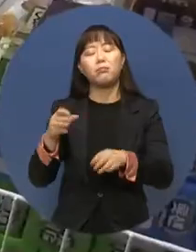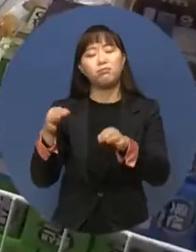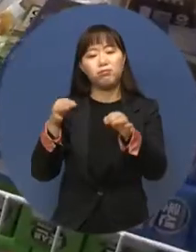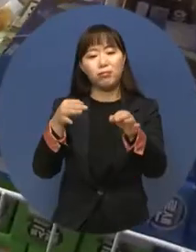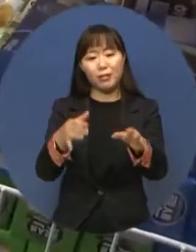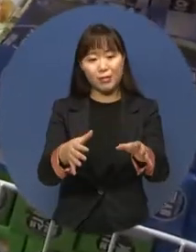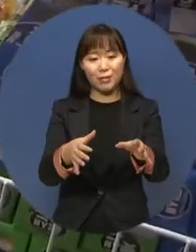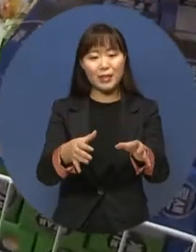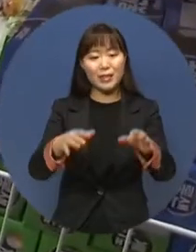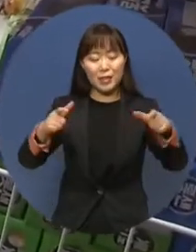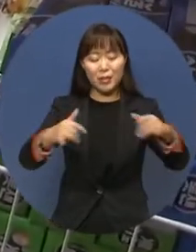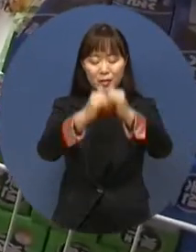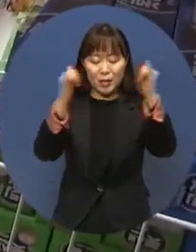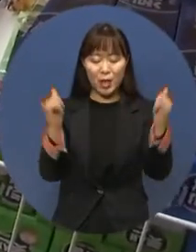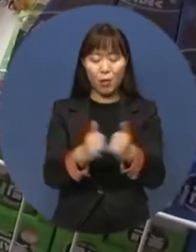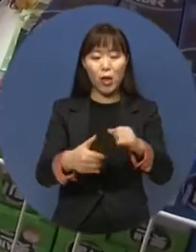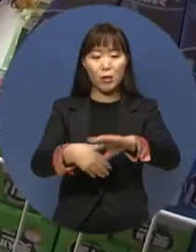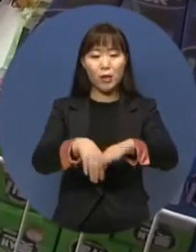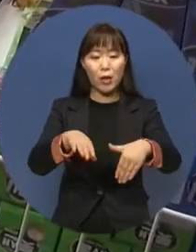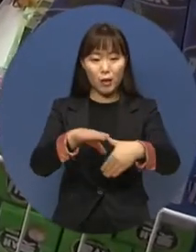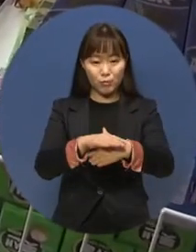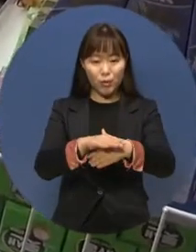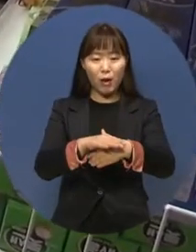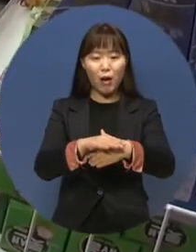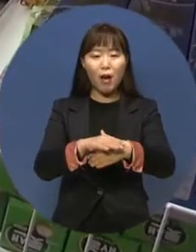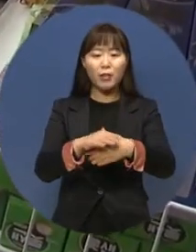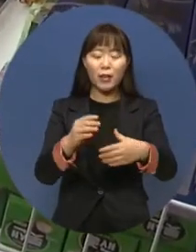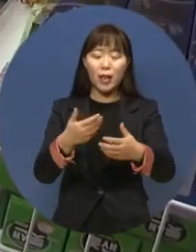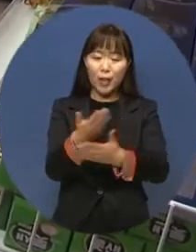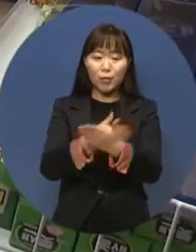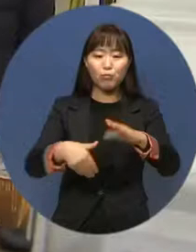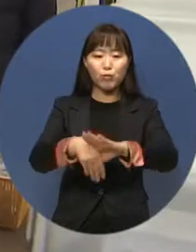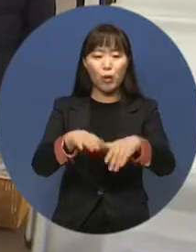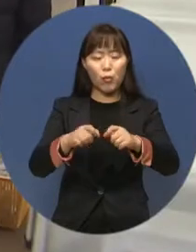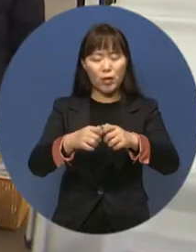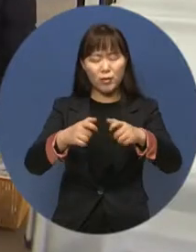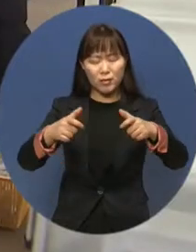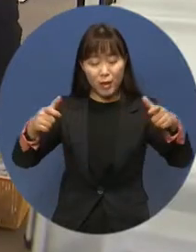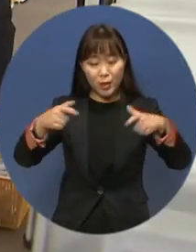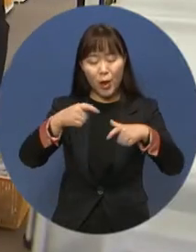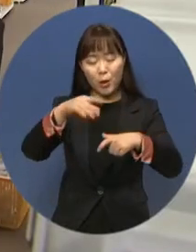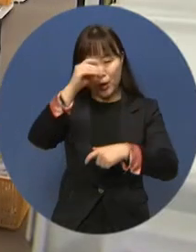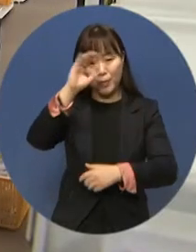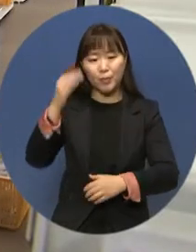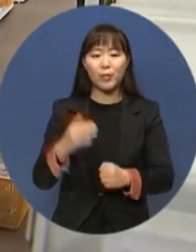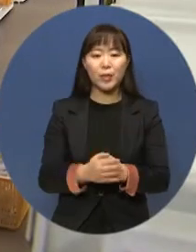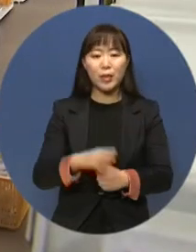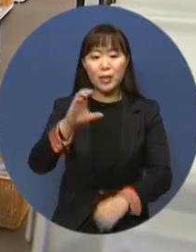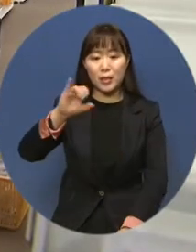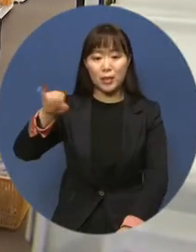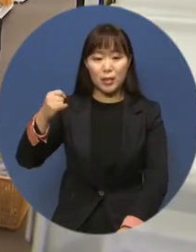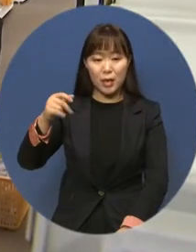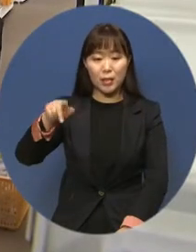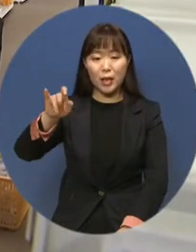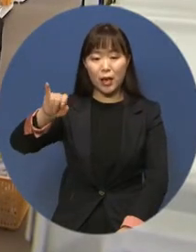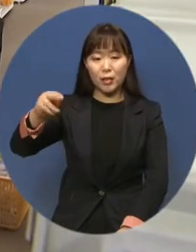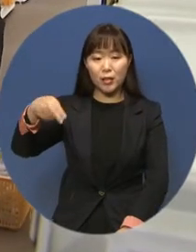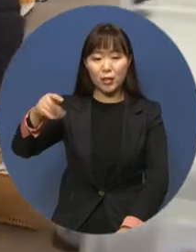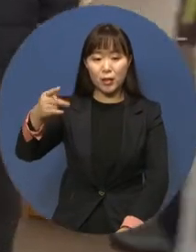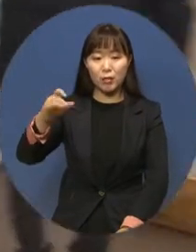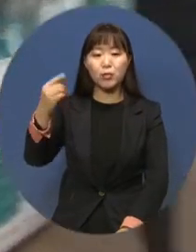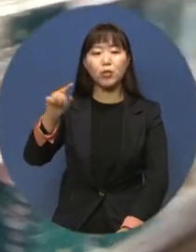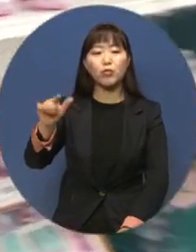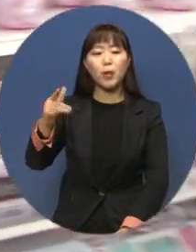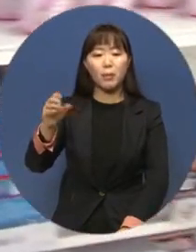기부하며 지역사회 나눔 문화 확산에 귀감이 되고 있습니다. 이외에도 CJ제일제당은 1,600만 원